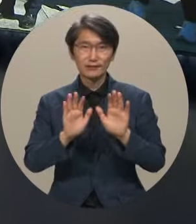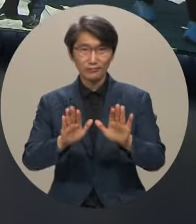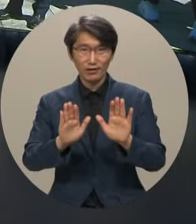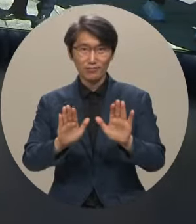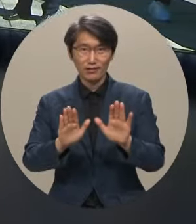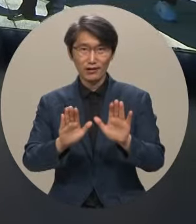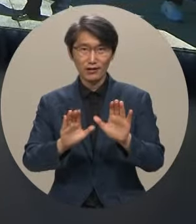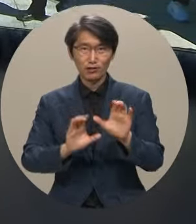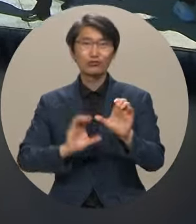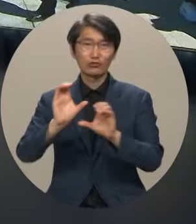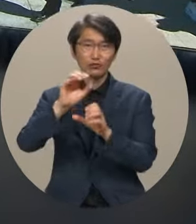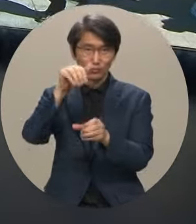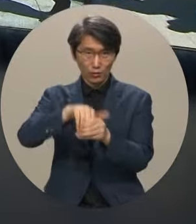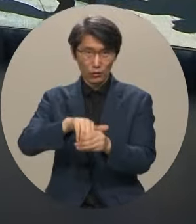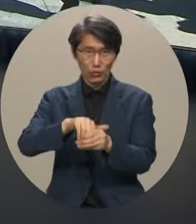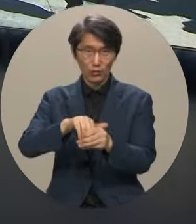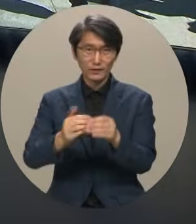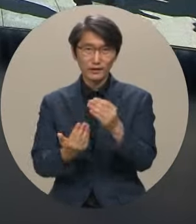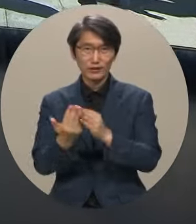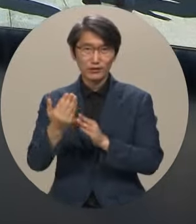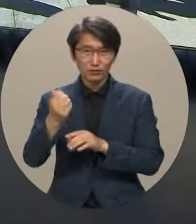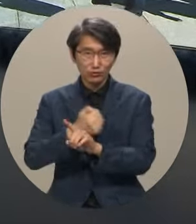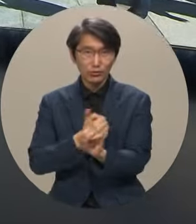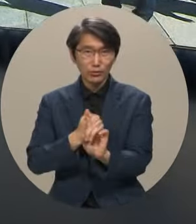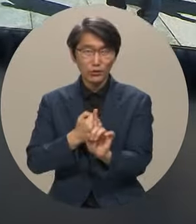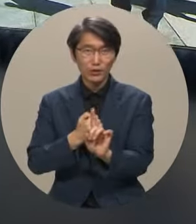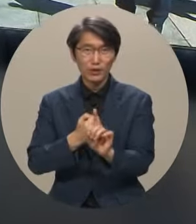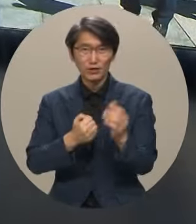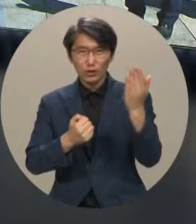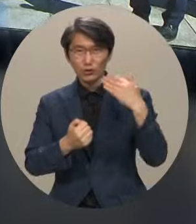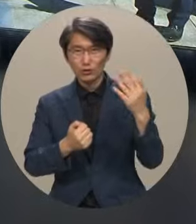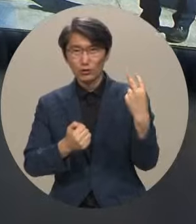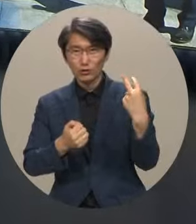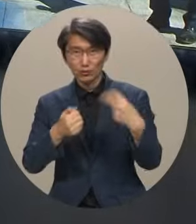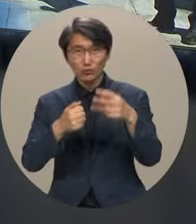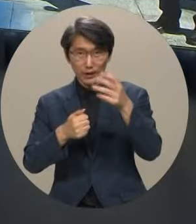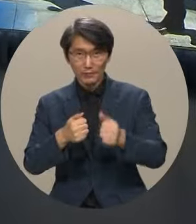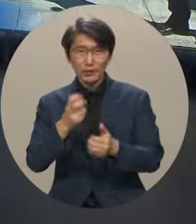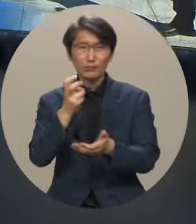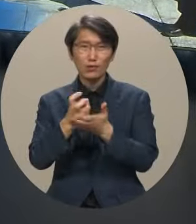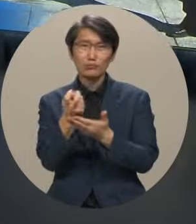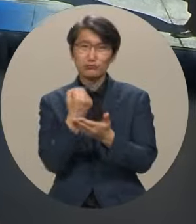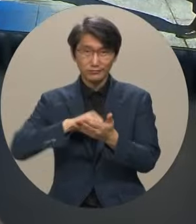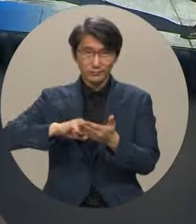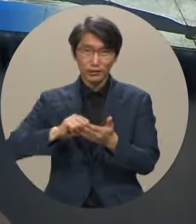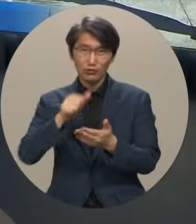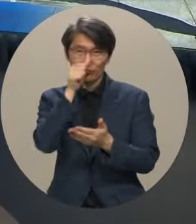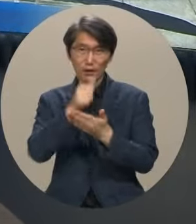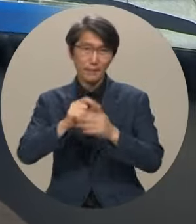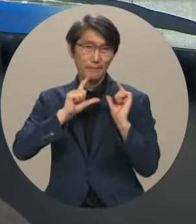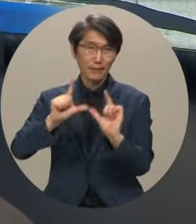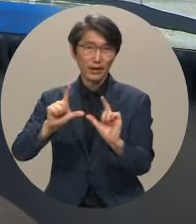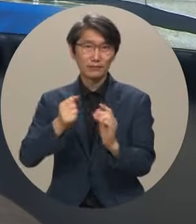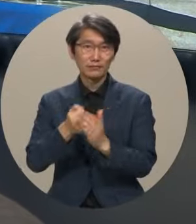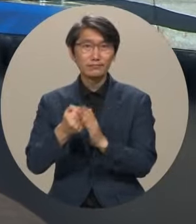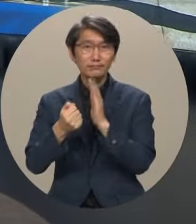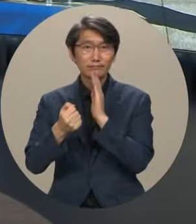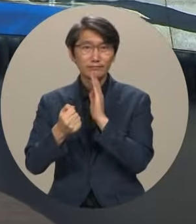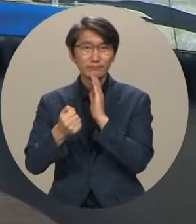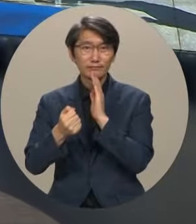이번 보궐선거가 치러지게 된 게 이 조희연 전 교육감이 실정법을 위반한 혐의로 유죄를 선고받았기